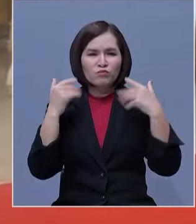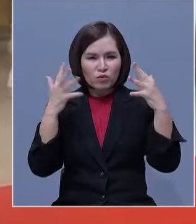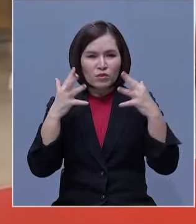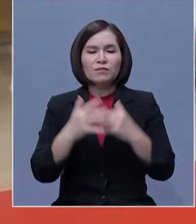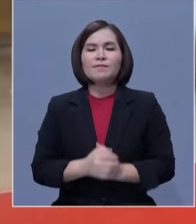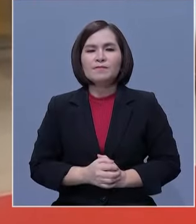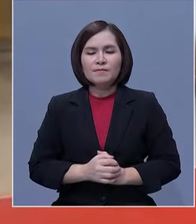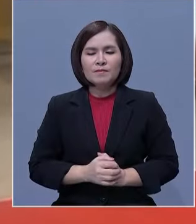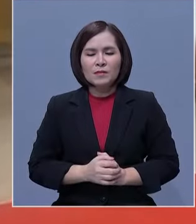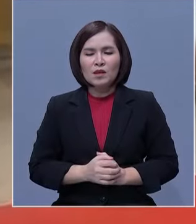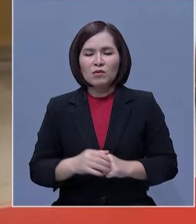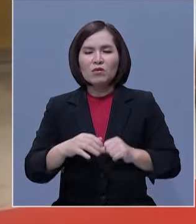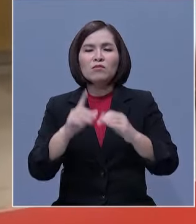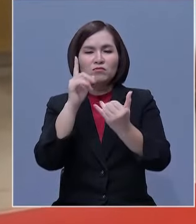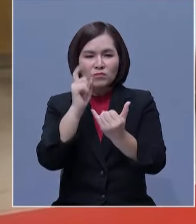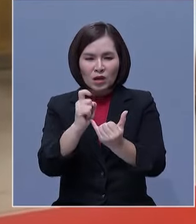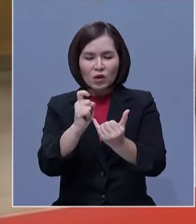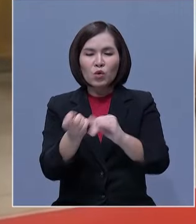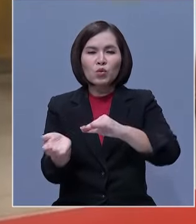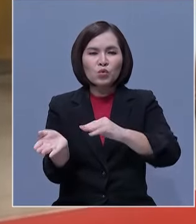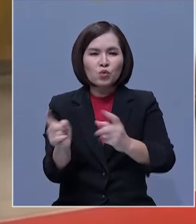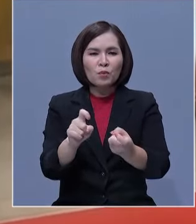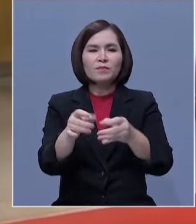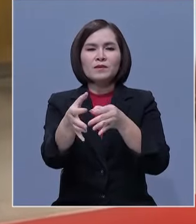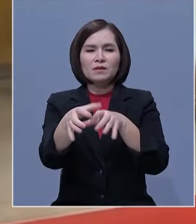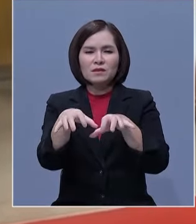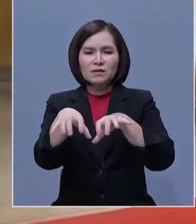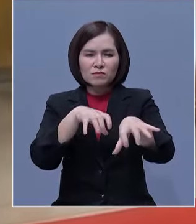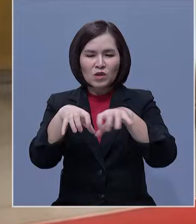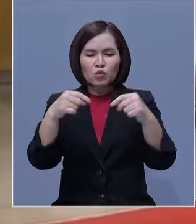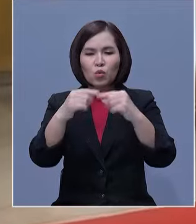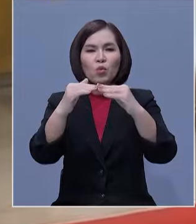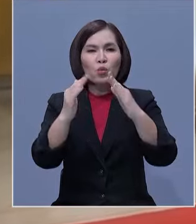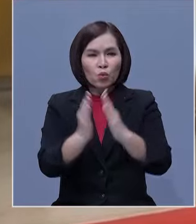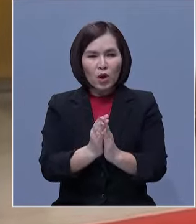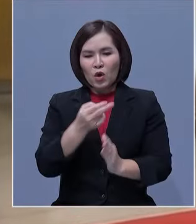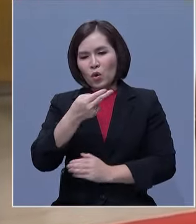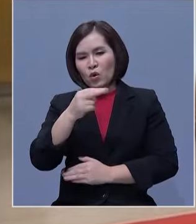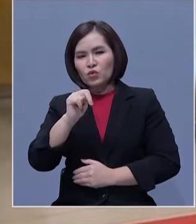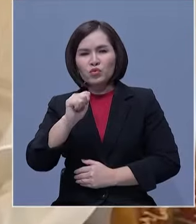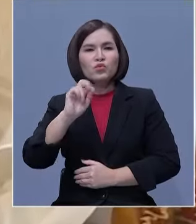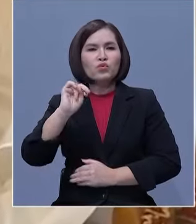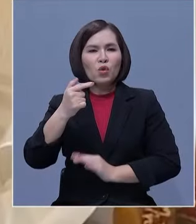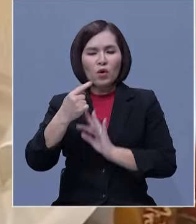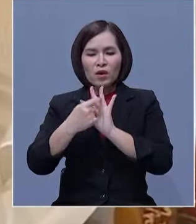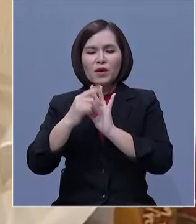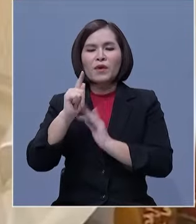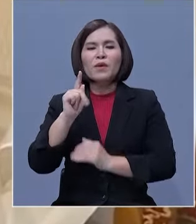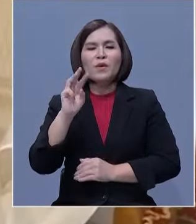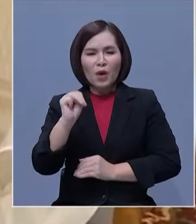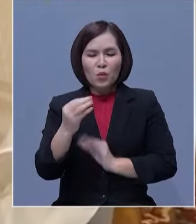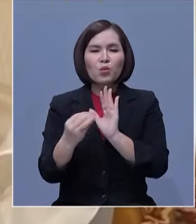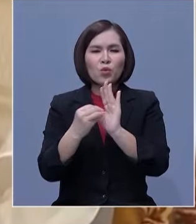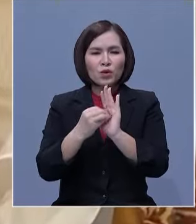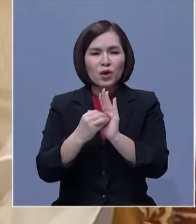ส่วนบรรยากาศงานศพของคุณธนูผู้เสียชีวิตเนี่ยนะครับก็จัดขึ้นที่วัดหนองแขมกรุงเทพเป็นไปอย่างโศกเศร้าโด